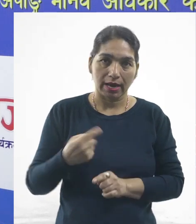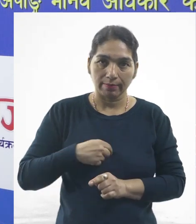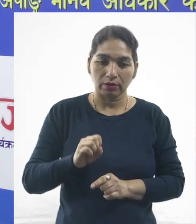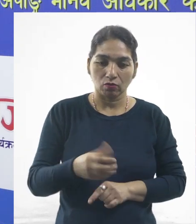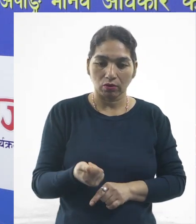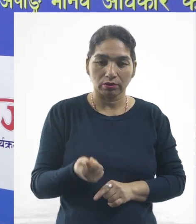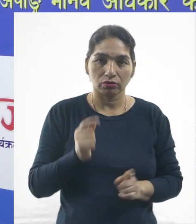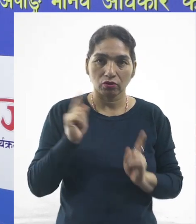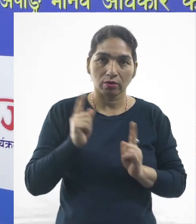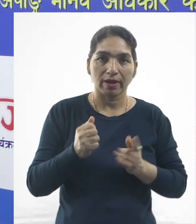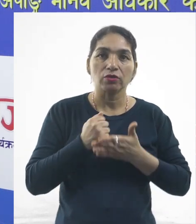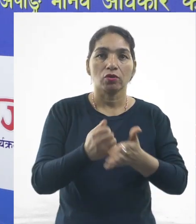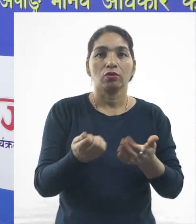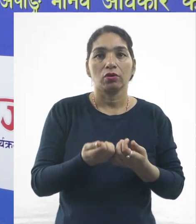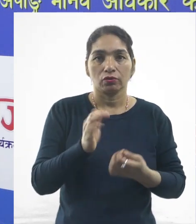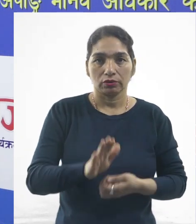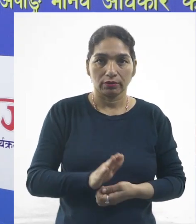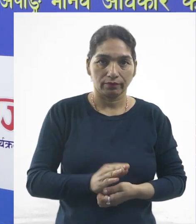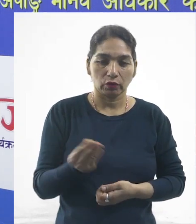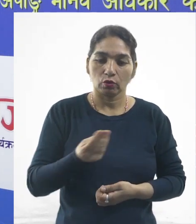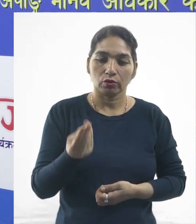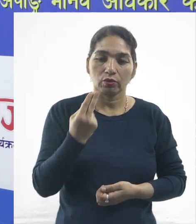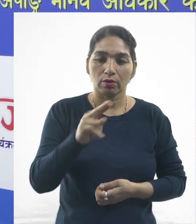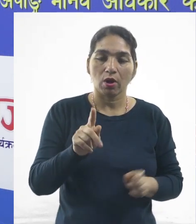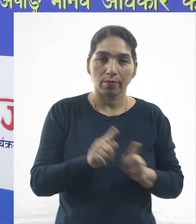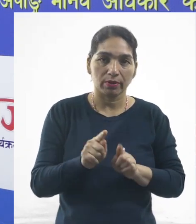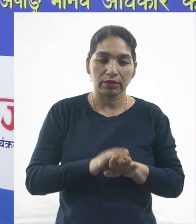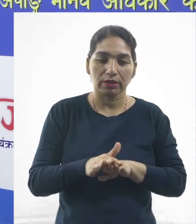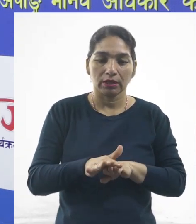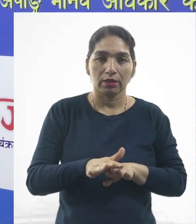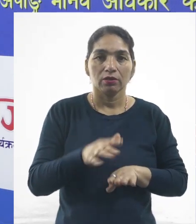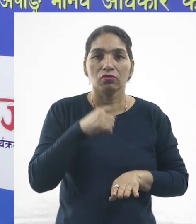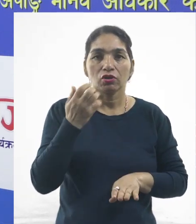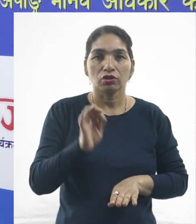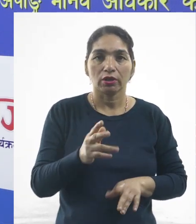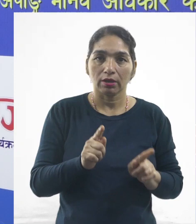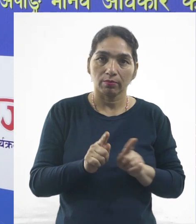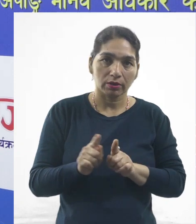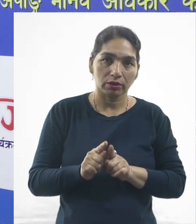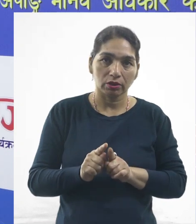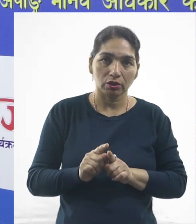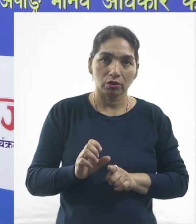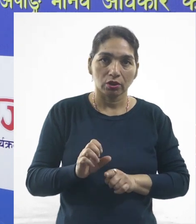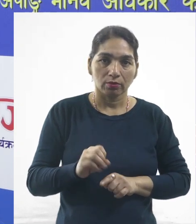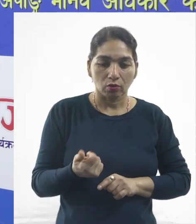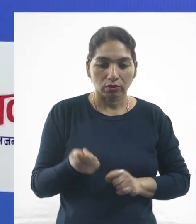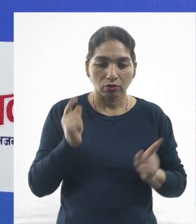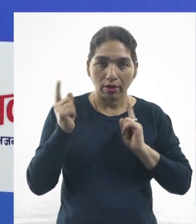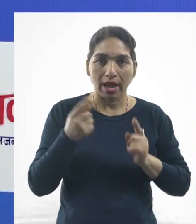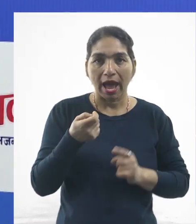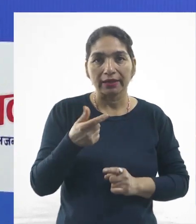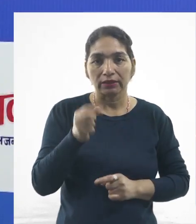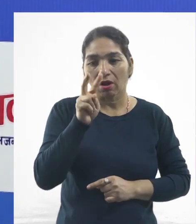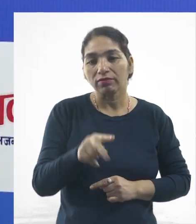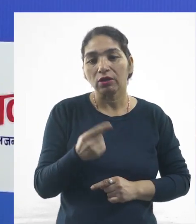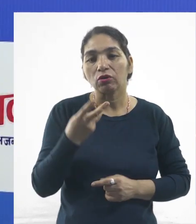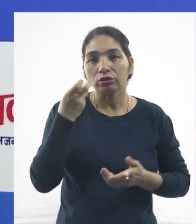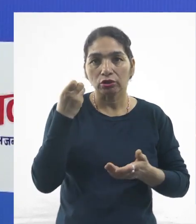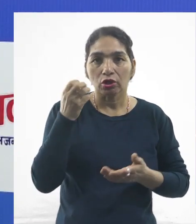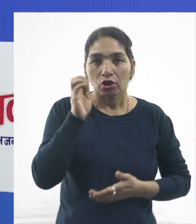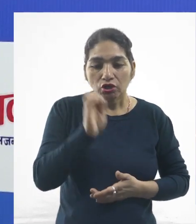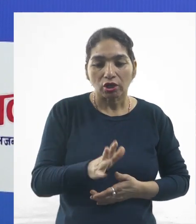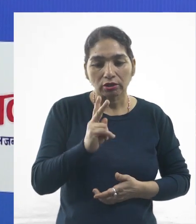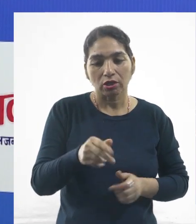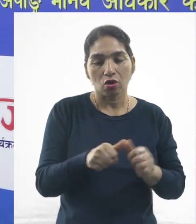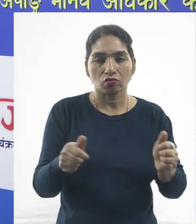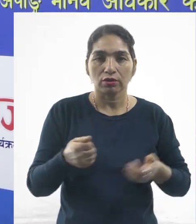गोकर्णेश्वरले सहयोग गर्ने गरेका छौँ थोरै थोरै भए पनि अब धेरै नसके पनि हाम्रो गोकर्णेश्वर नगरपालिकाको आर्थिक अवस्थाले कति भ्याइन्छ त्योसँगै हामीले सहयोग